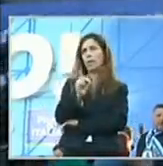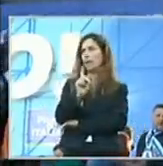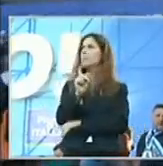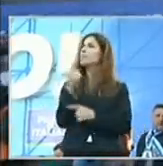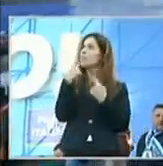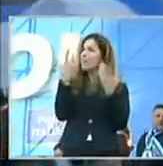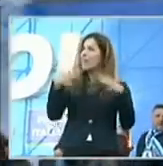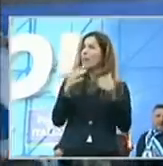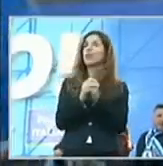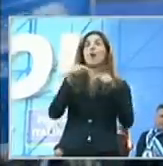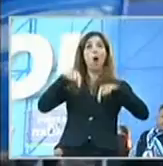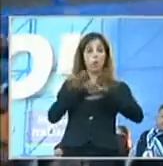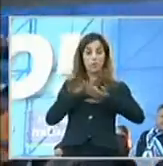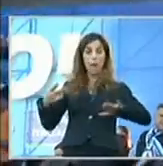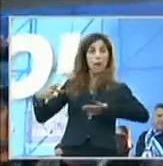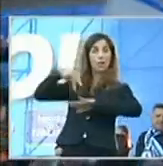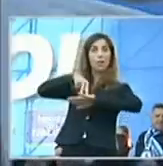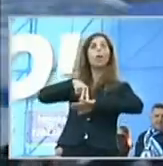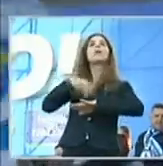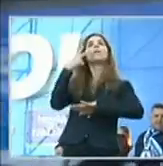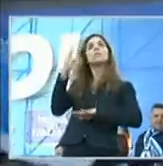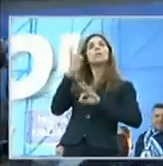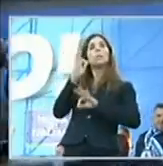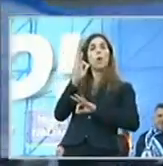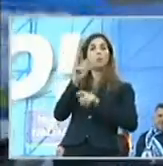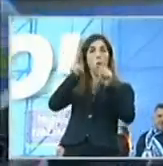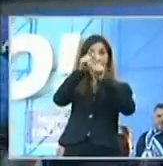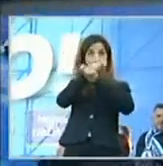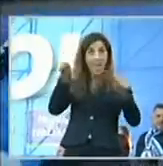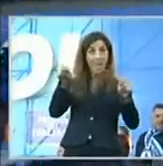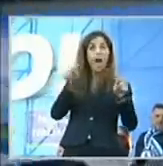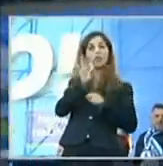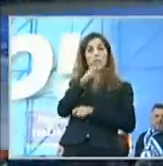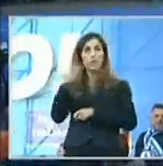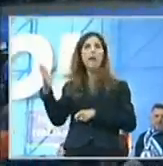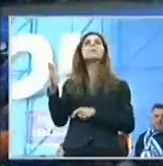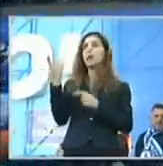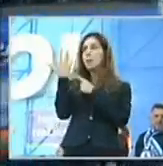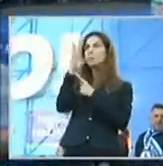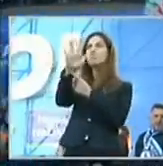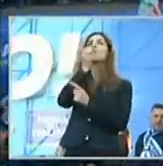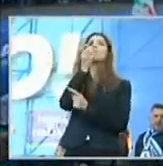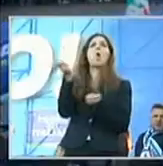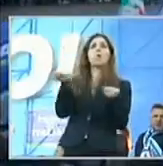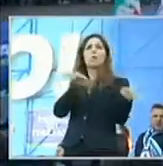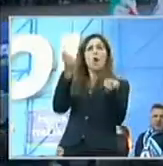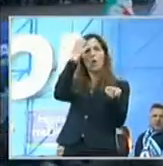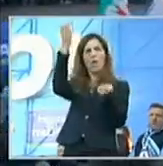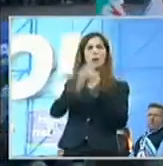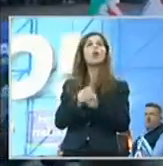buon governo della Lega e del centrodestra. 10 regioni, centinaia di